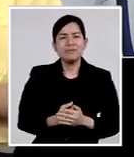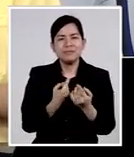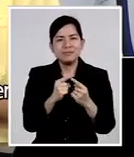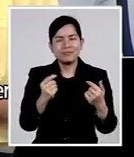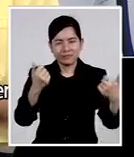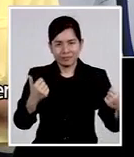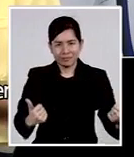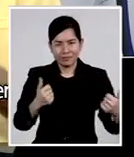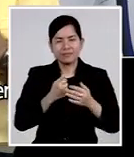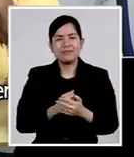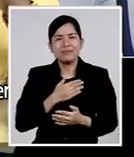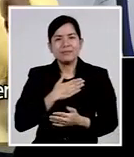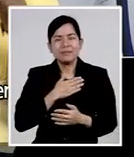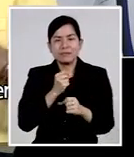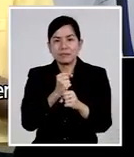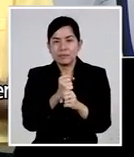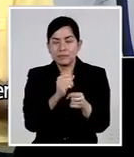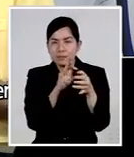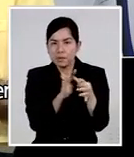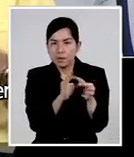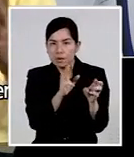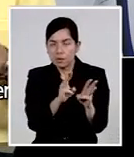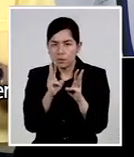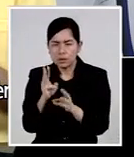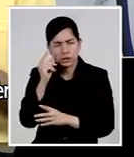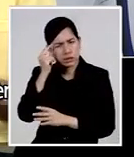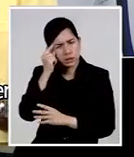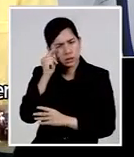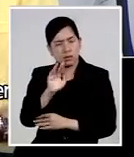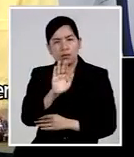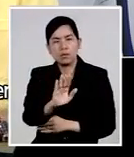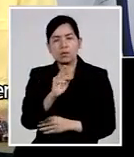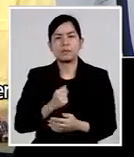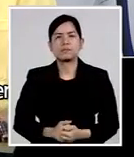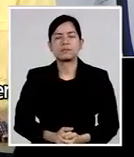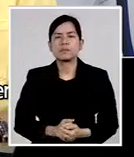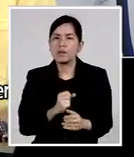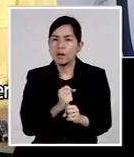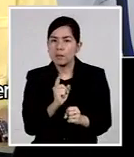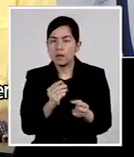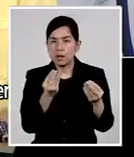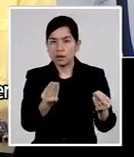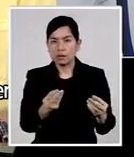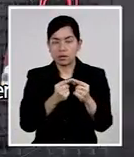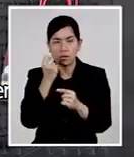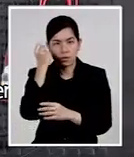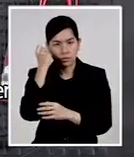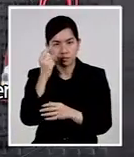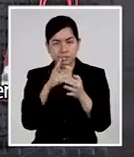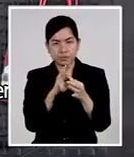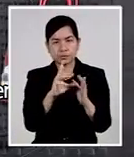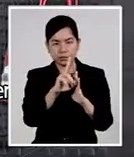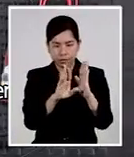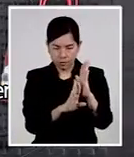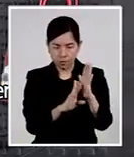ฮะเรามาสร้างแนวคิดนะครับวิธีการเพื่อที่จะให้เข้าใจว่าในระบบการสั่ง